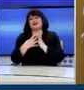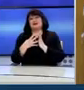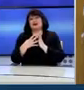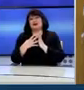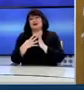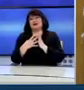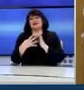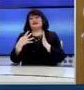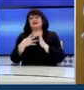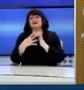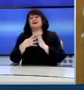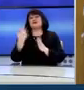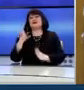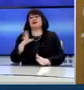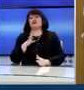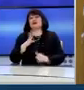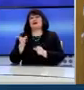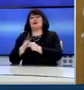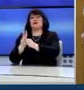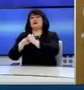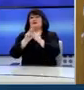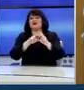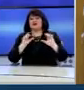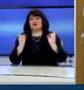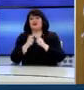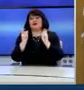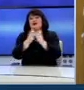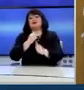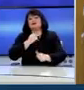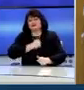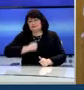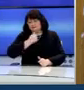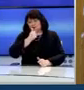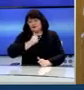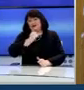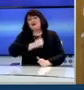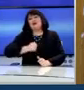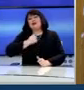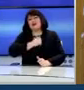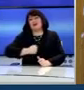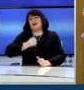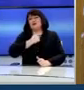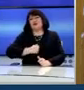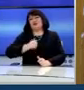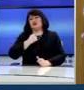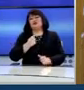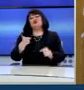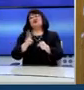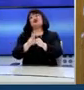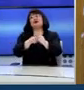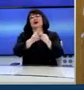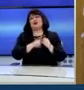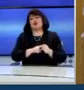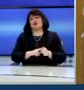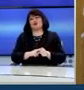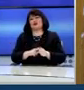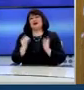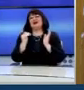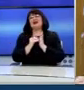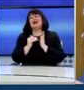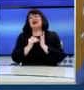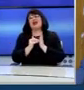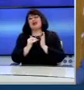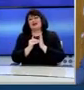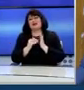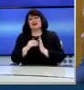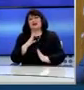4.500 οικογένειες θρηνούν τους ανθρώπους τους. Δεκάδες χιλιάδες άνθρωποι θρηνούν τον πατέρα,